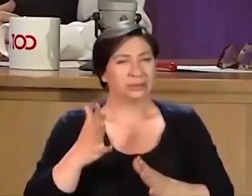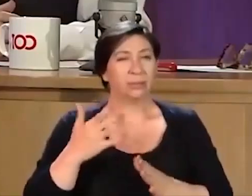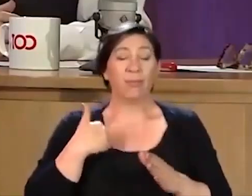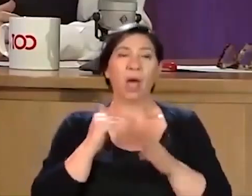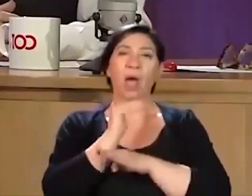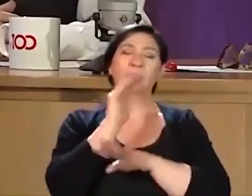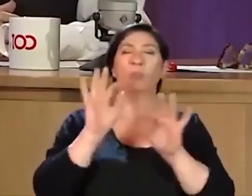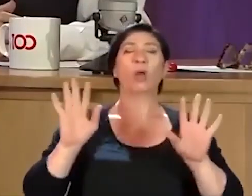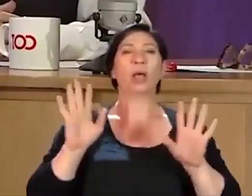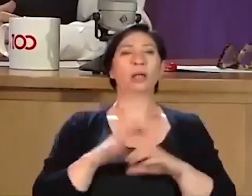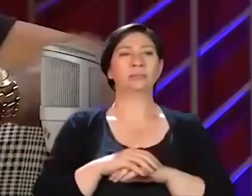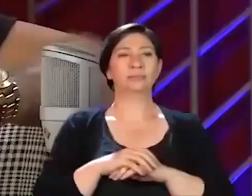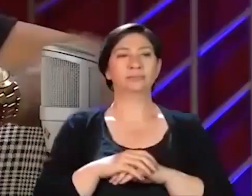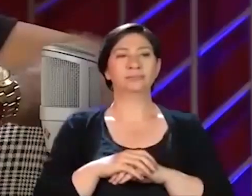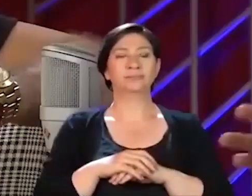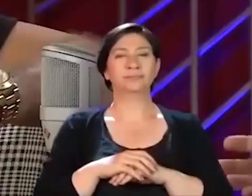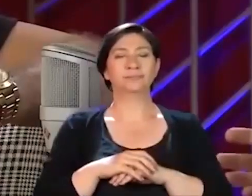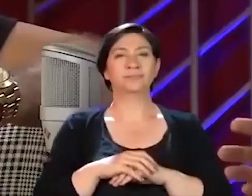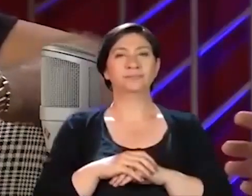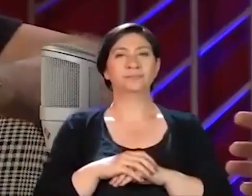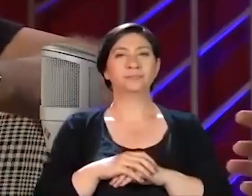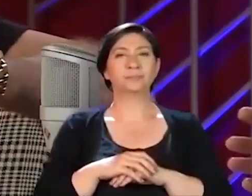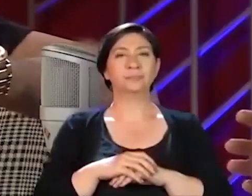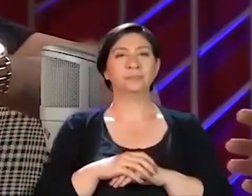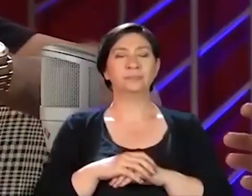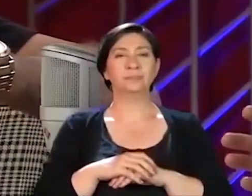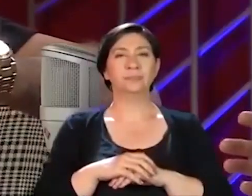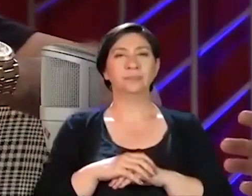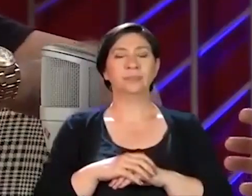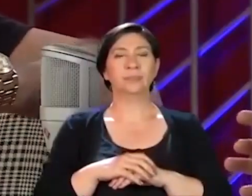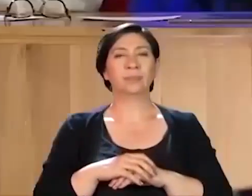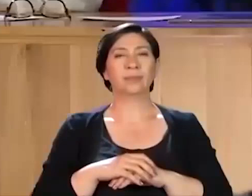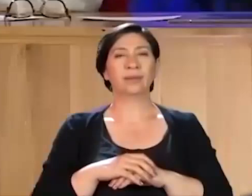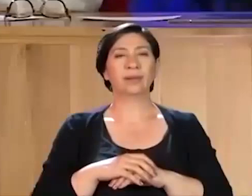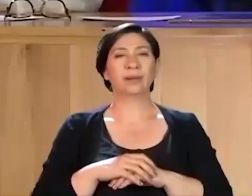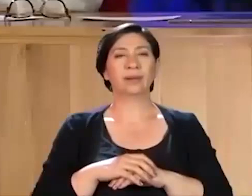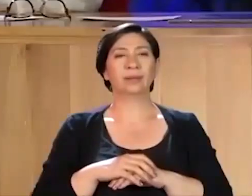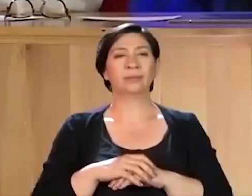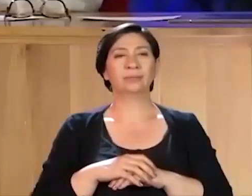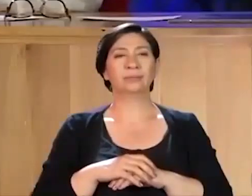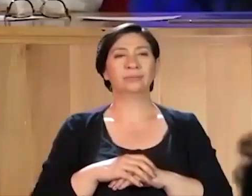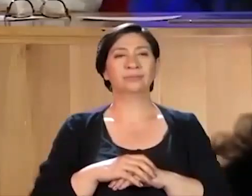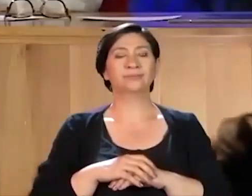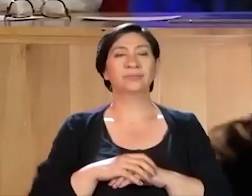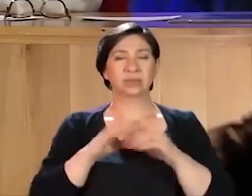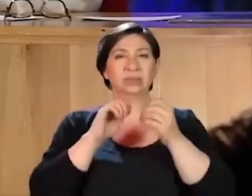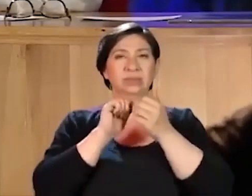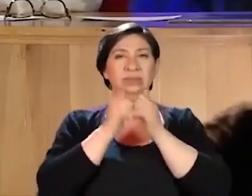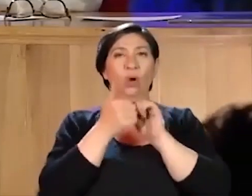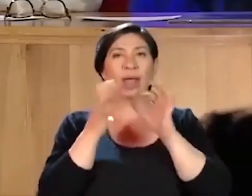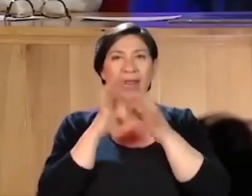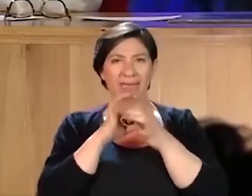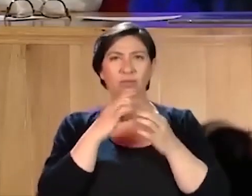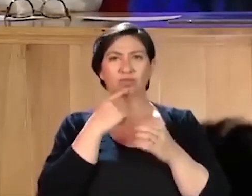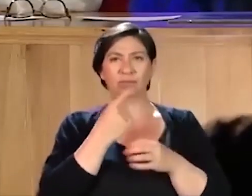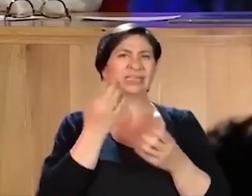bu benim hayat felsefem vaasa biliyor musun ki bu bu As A bu bu sporla ilgili